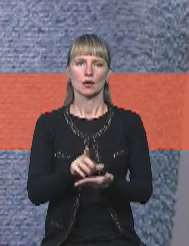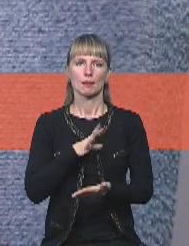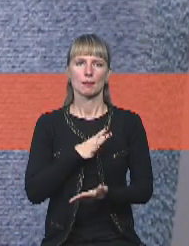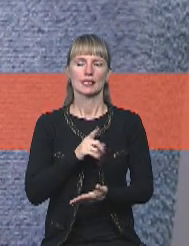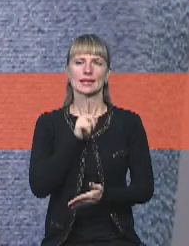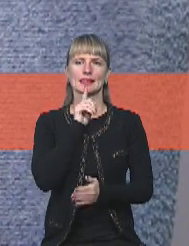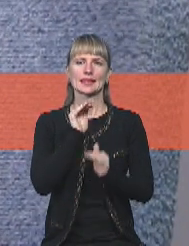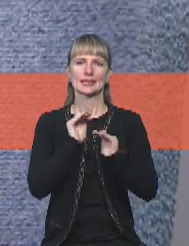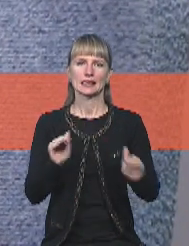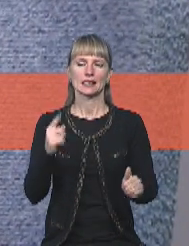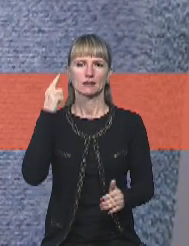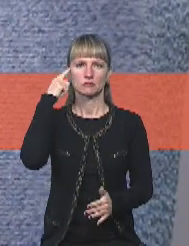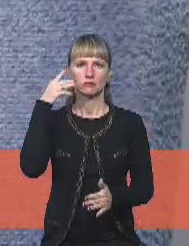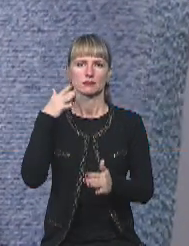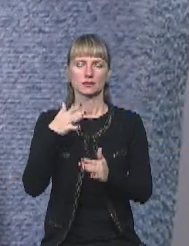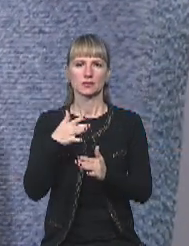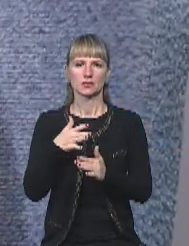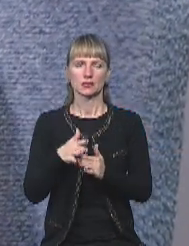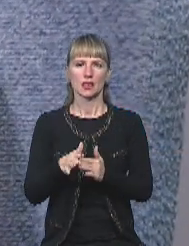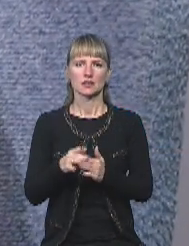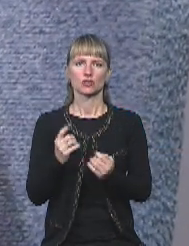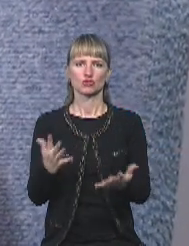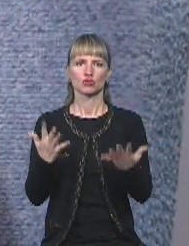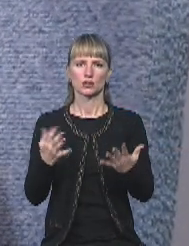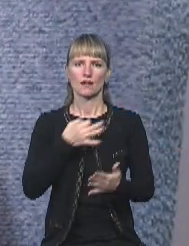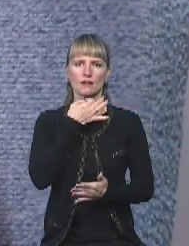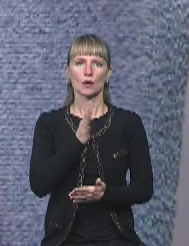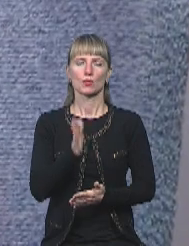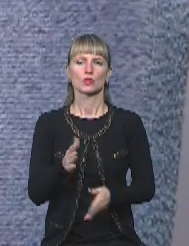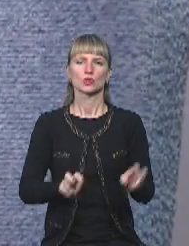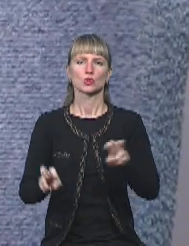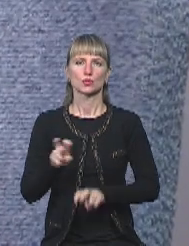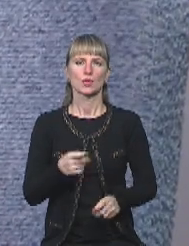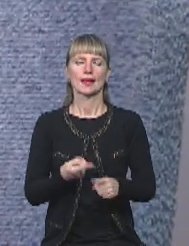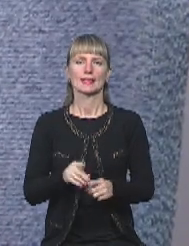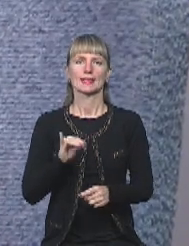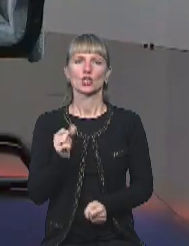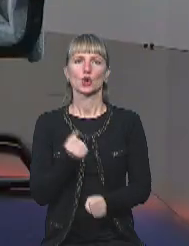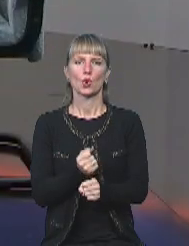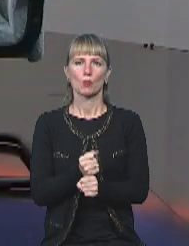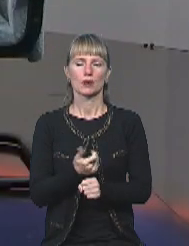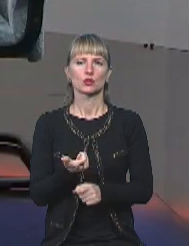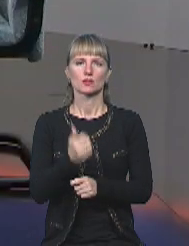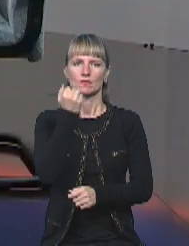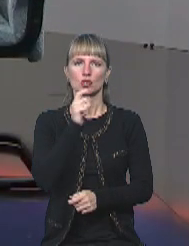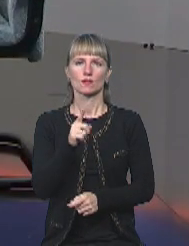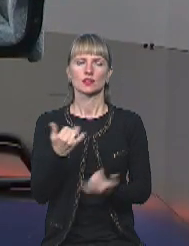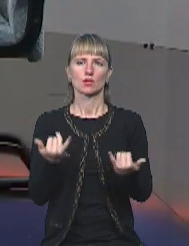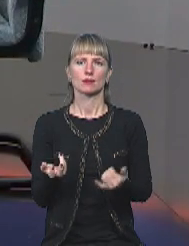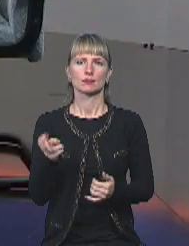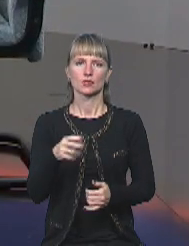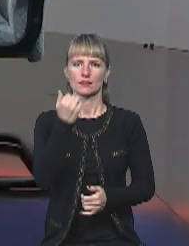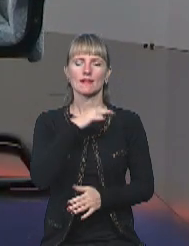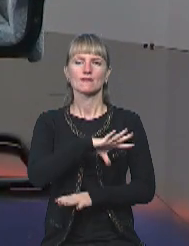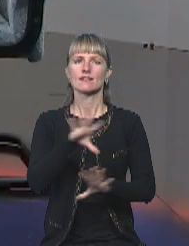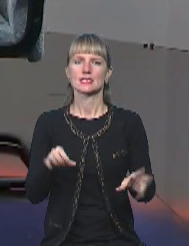усвідомлена, ясна і чітка відповідь. Будемо її шукати, ми, власне, це і робимо. Я вам дуже вдячна, що ви сьогодні тут. Вдячна